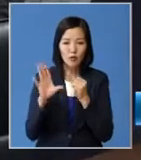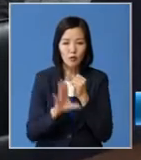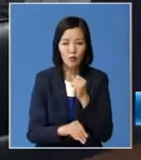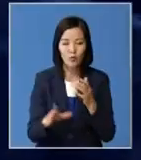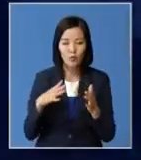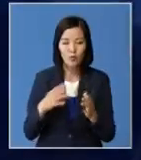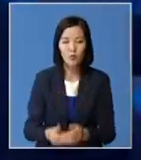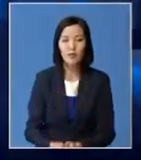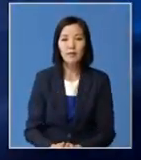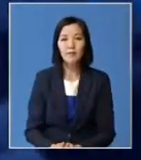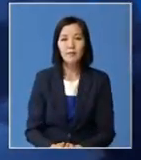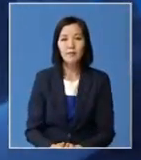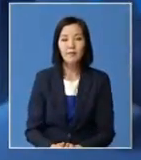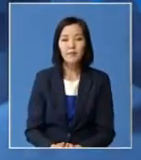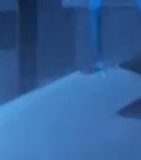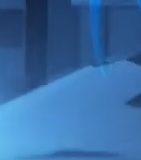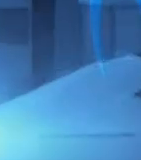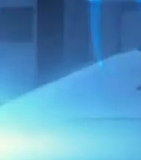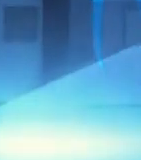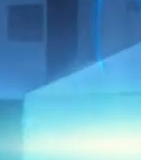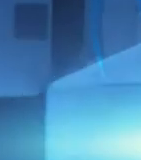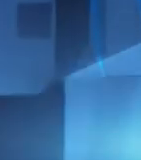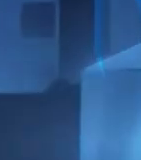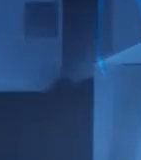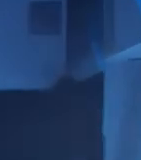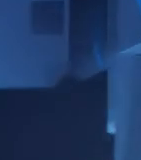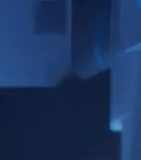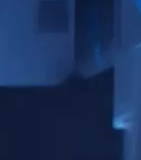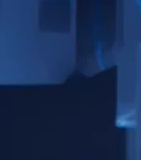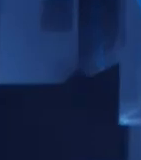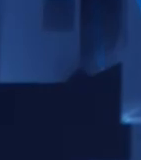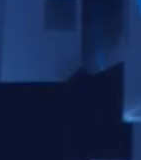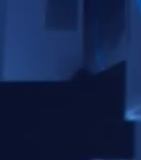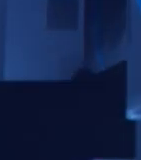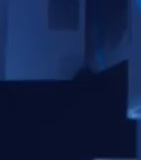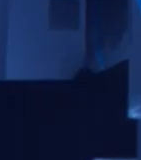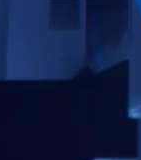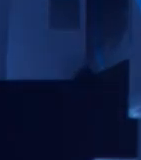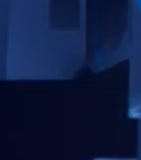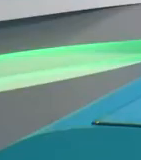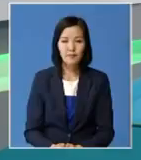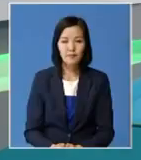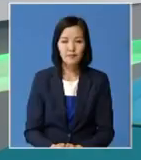аялдама болды. Қамшат Мұхамеджан, Мұхит Тоқтасын, Жасұлан Шыңгенже, жетісу арнасы, Панфилов, Ұйғыр ауданынан.